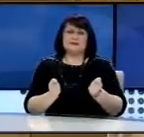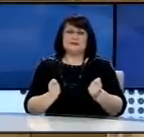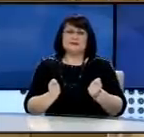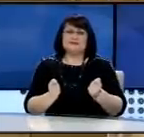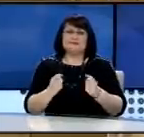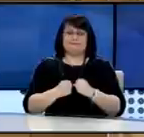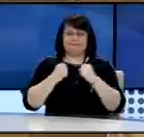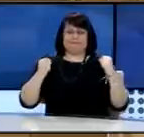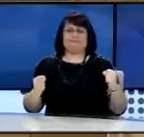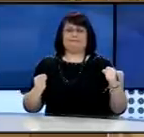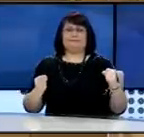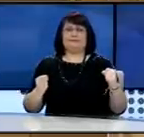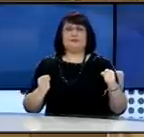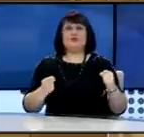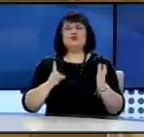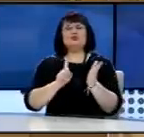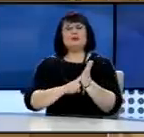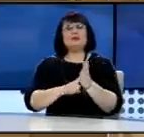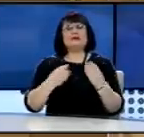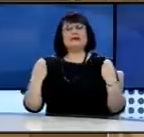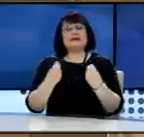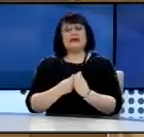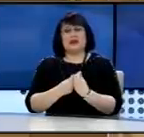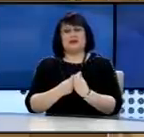να σταθούμε στο ύψος των περιστάσεων.